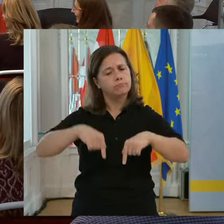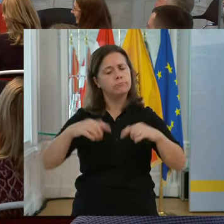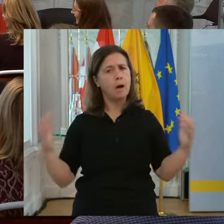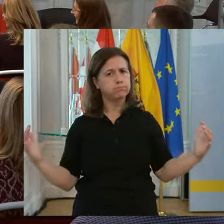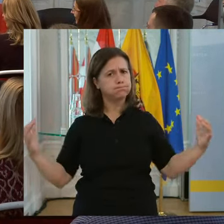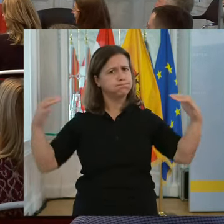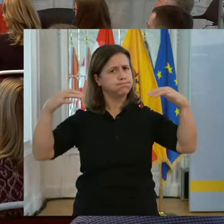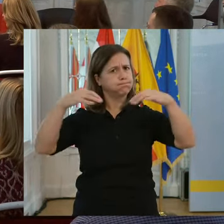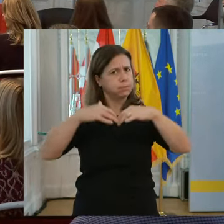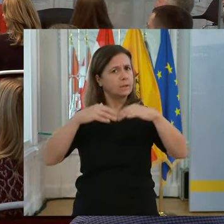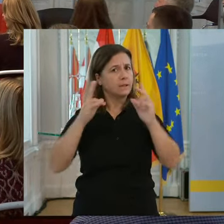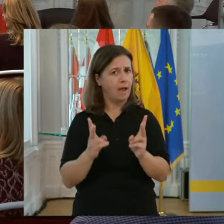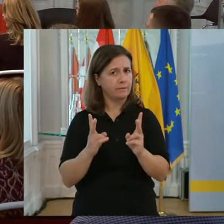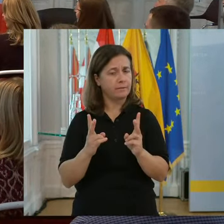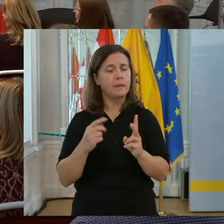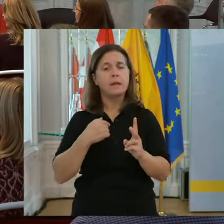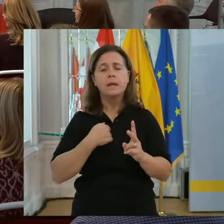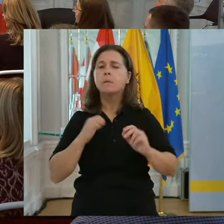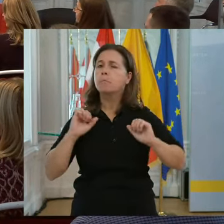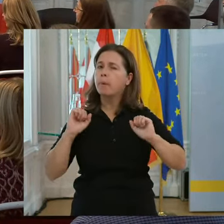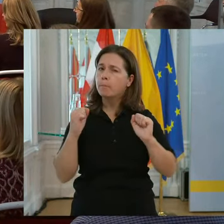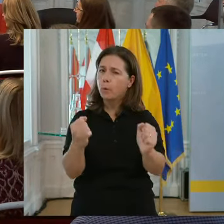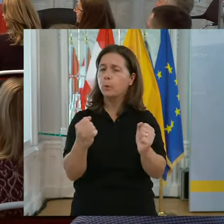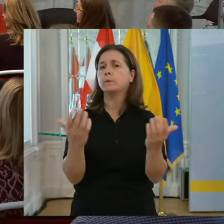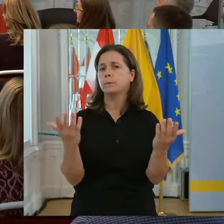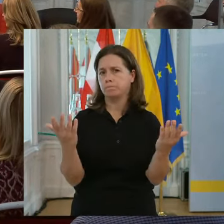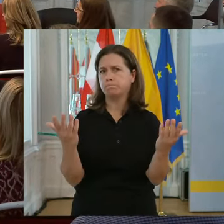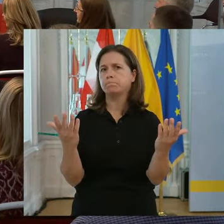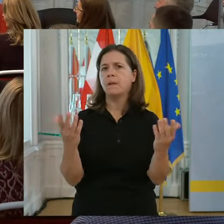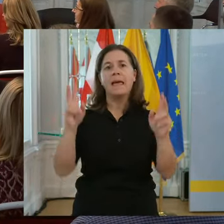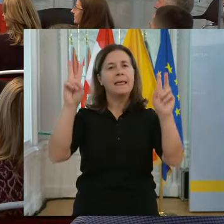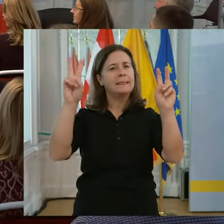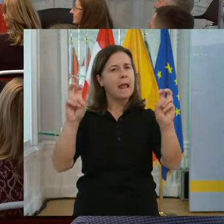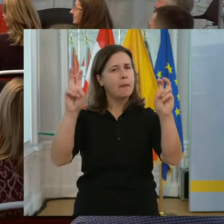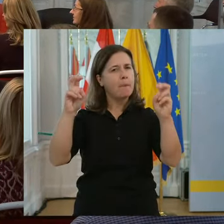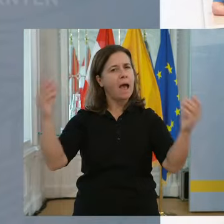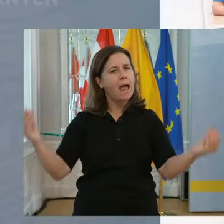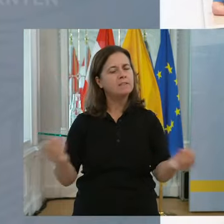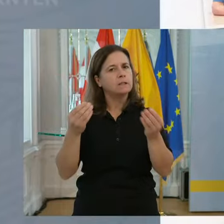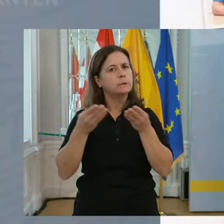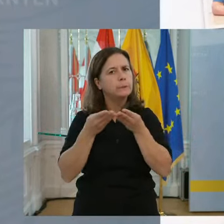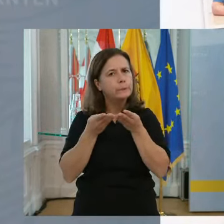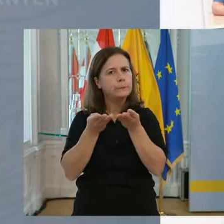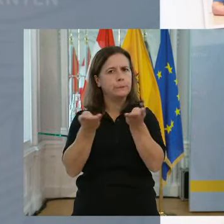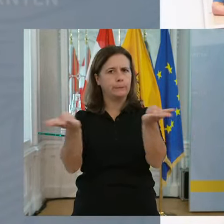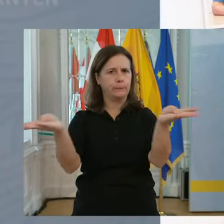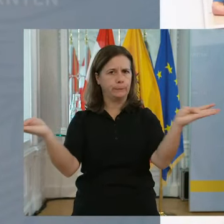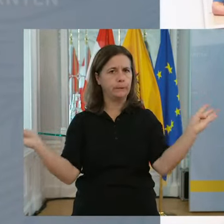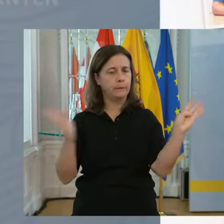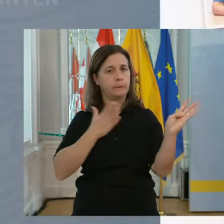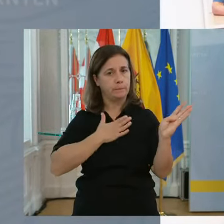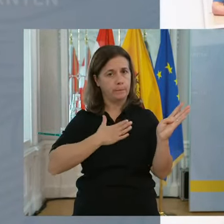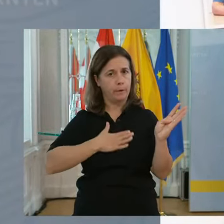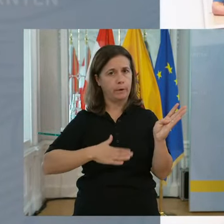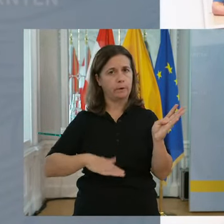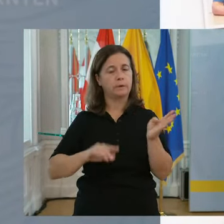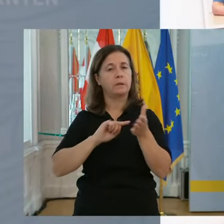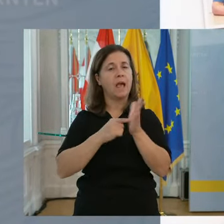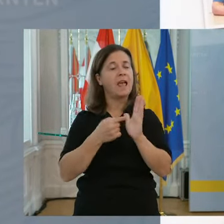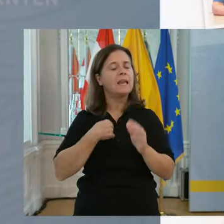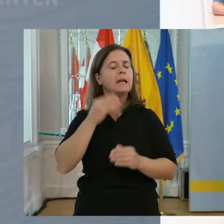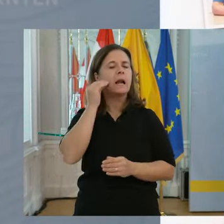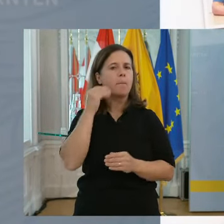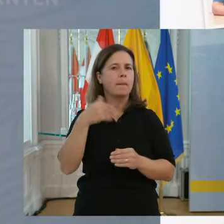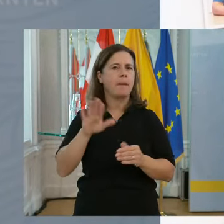zusammenkommen können. Ich habe mich bemüht, das Thema etwas breiter aufzusetzen, weil ich glaube, es ist auch notwendig,